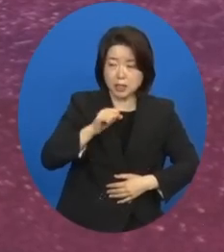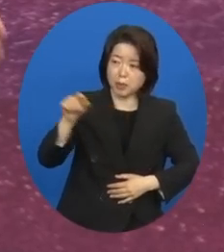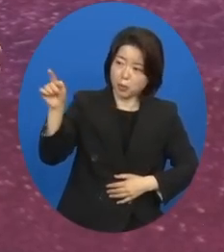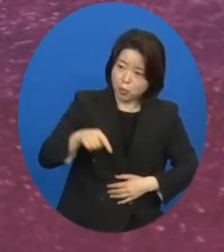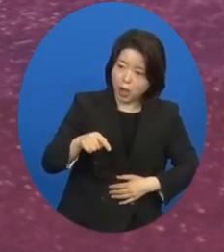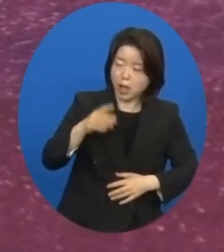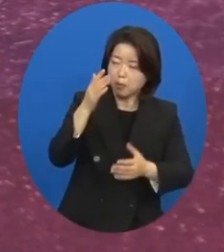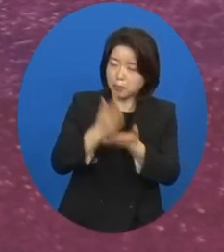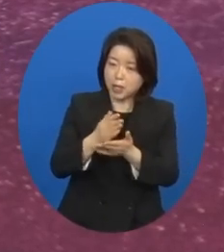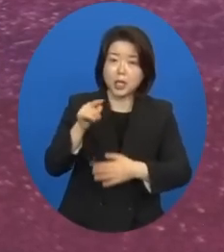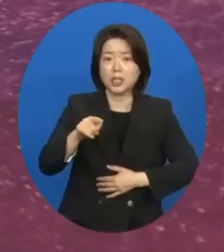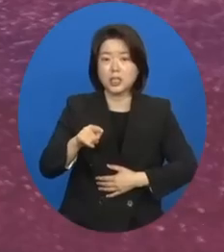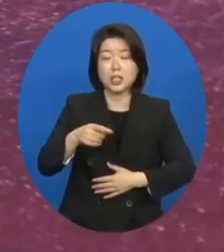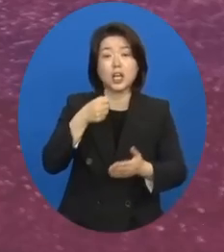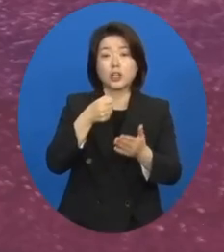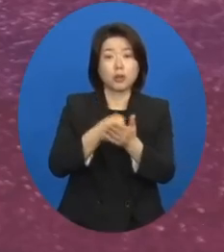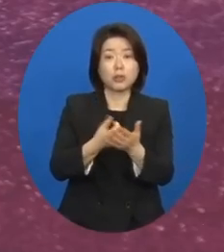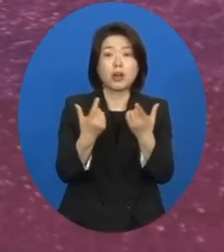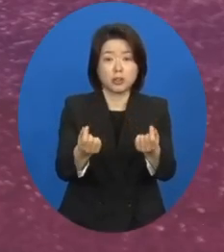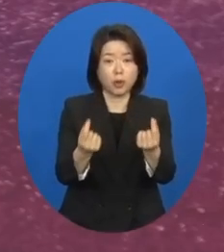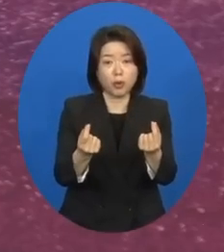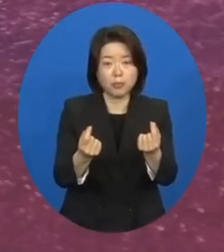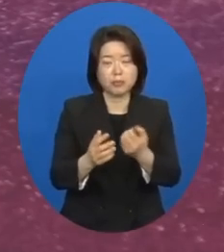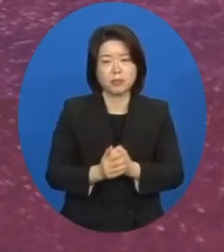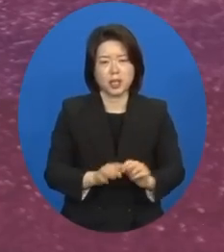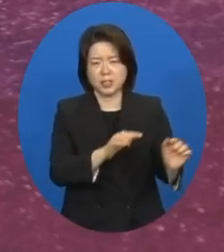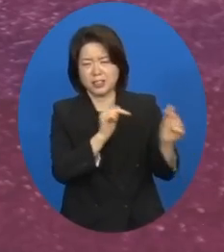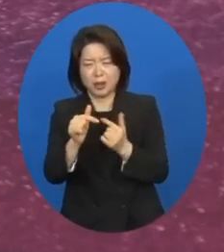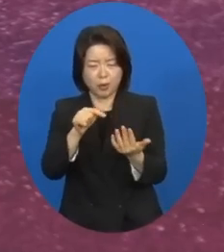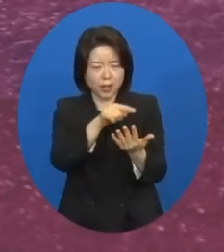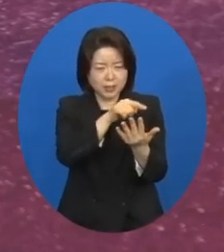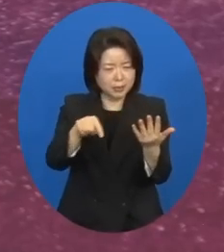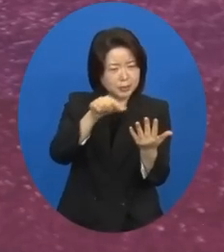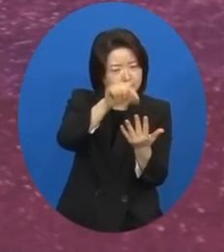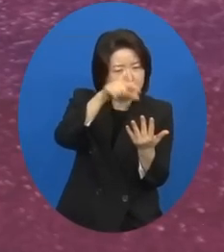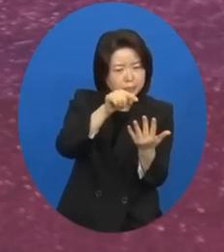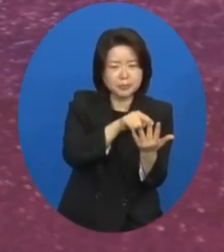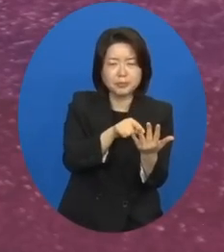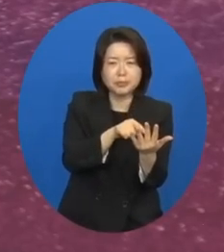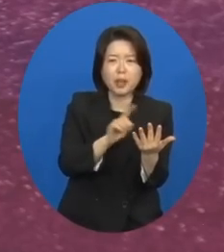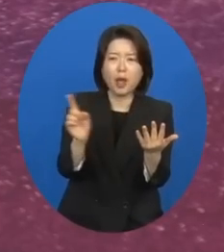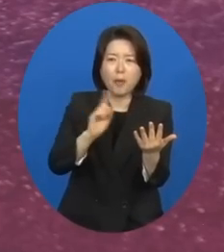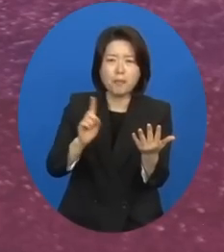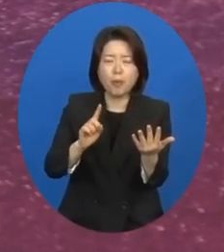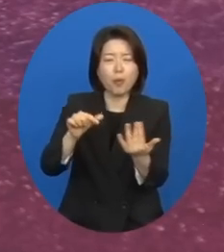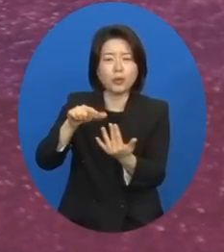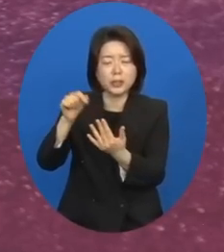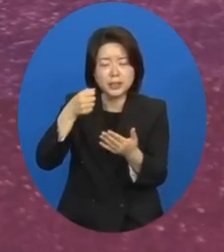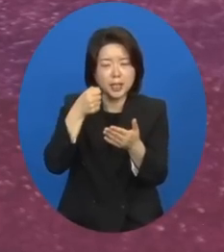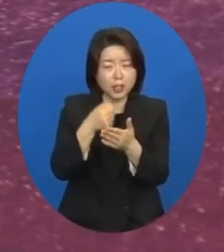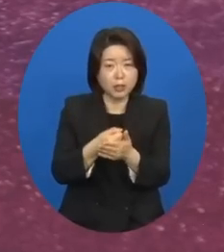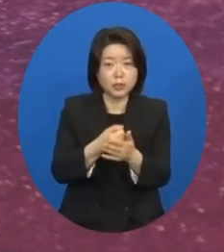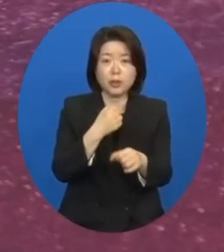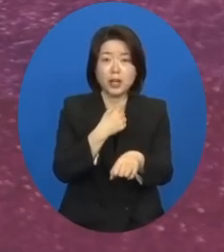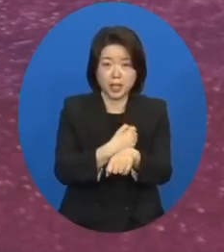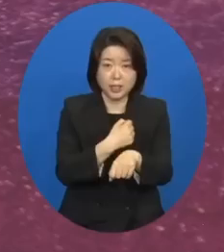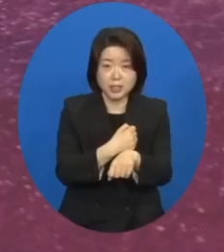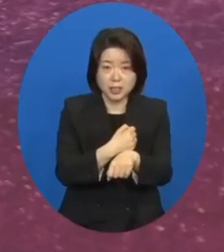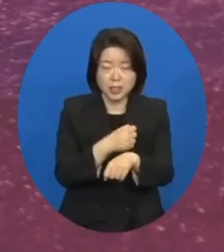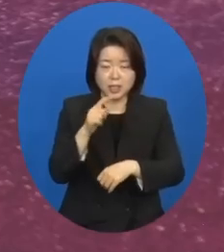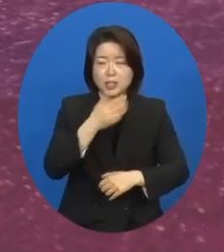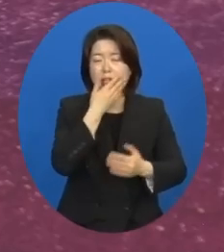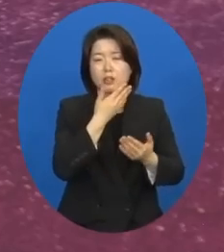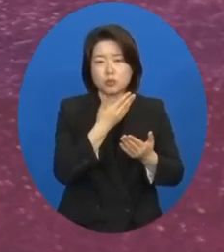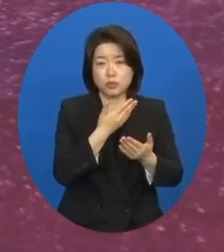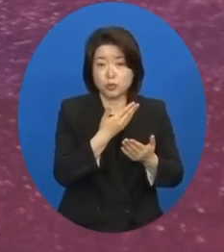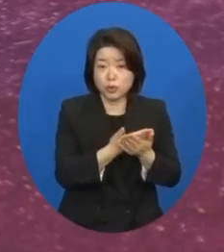나올 것인지 안 나올 것인지 결정한 것처럼 무수한 선택지 앞에서 무엇을 선택하고 결정하는 것이 중요한